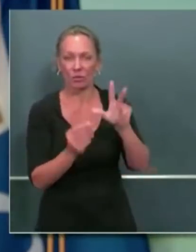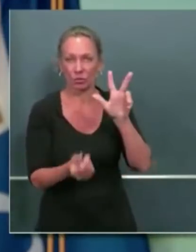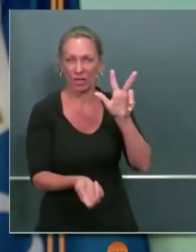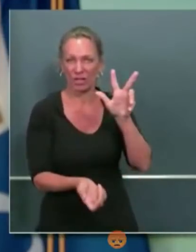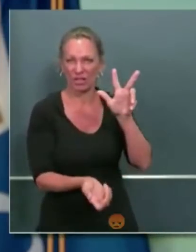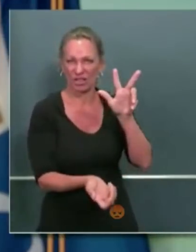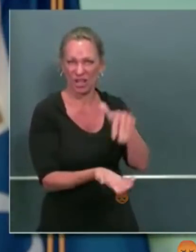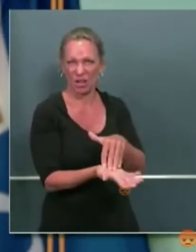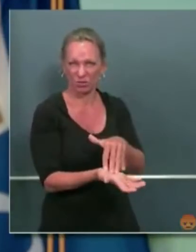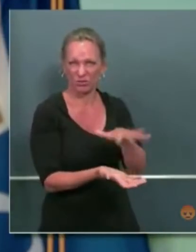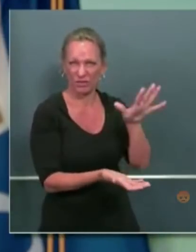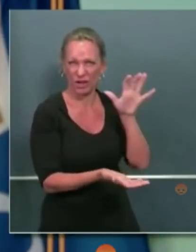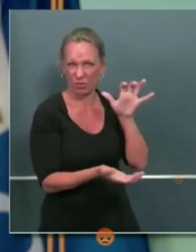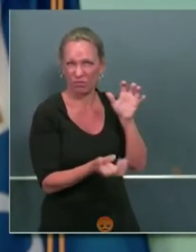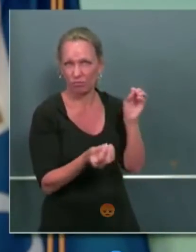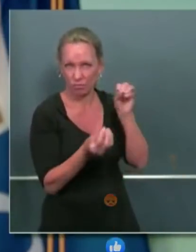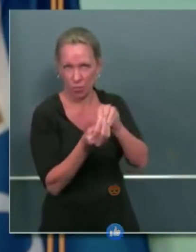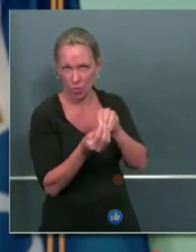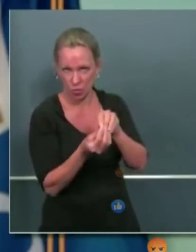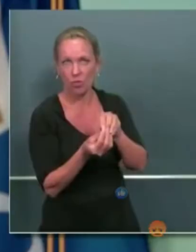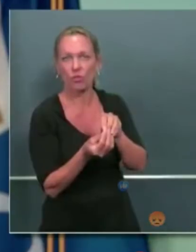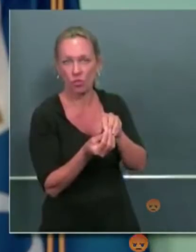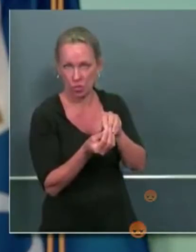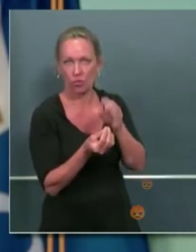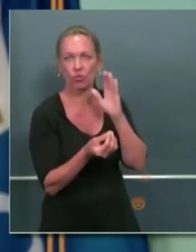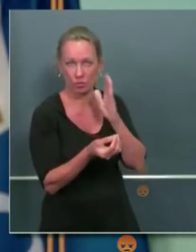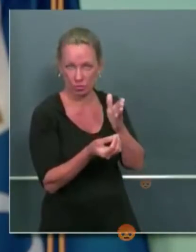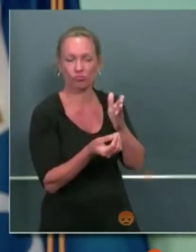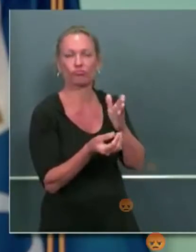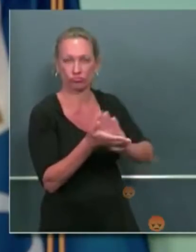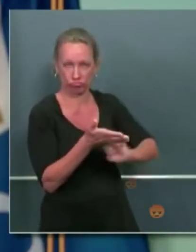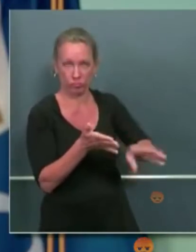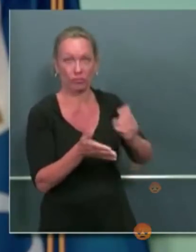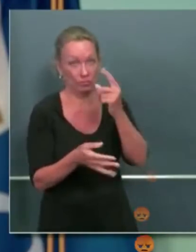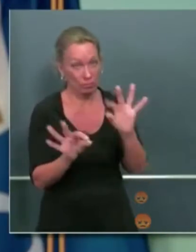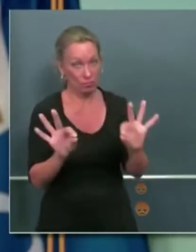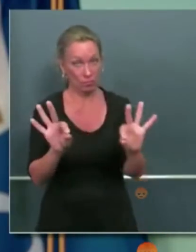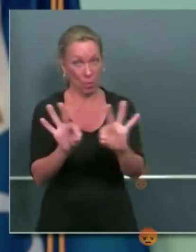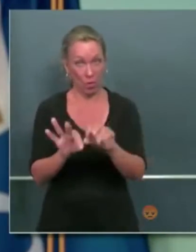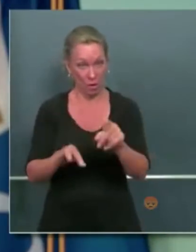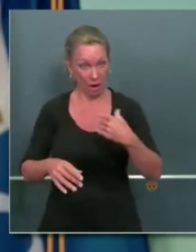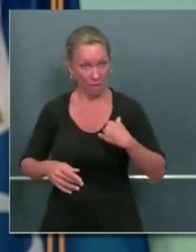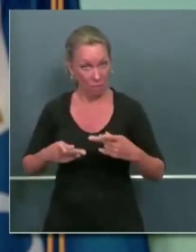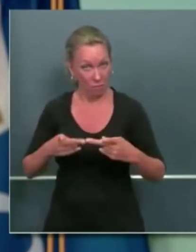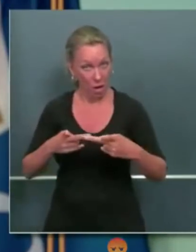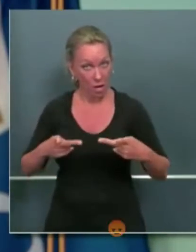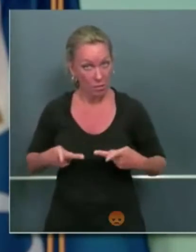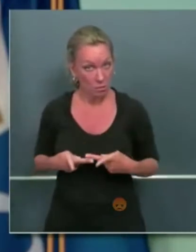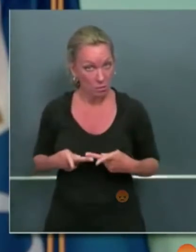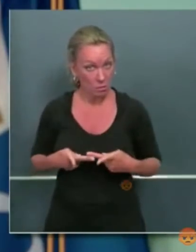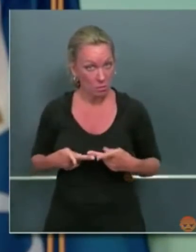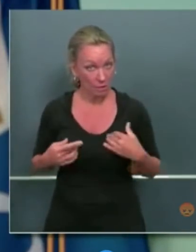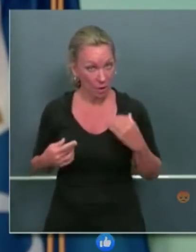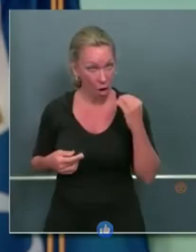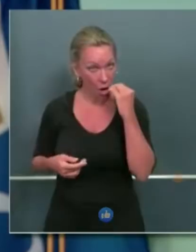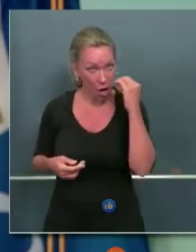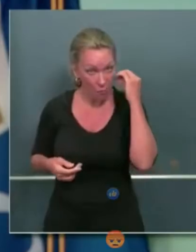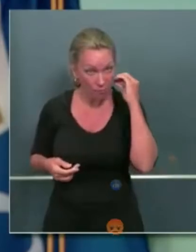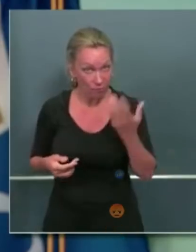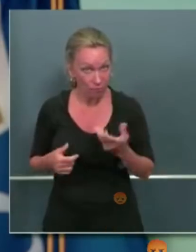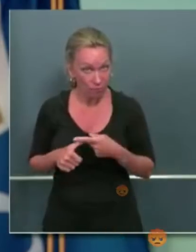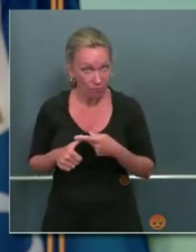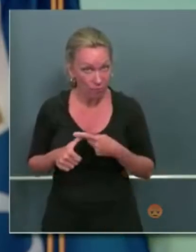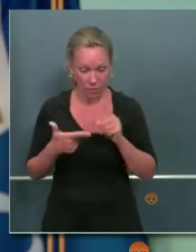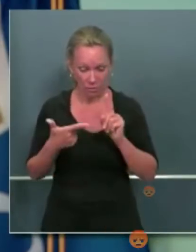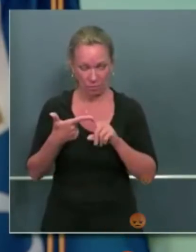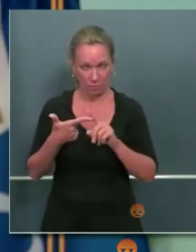For many là different reasons, giảm that's bớt the được case. cái So khoảng it's a cách a của các large tù nhân, percentage of the total number cấp of thêm prisoners in khoảng San cách Quentin rồi that are in cái vấn this đề mà khi mà di chuyển